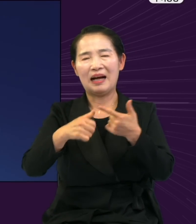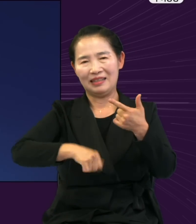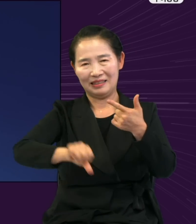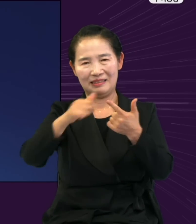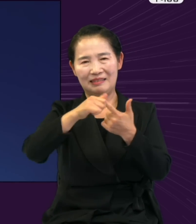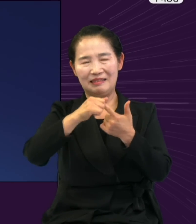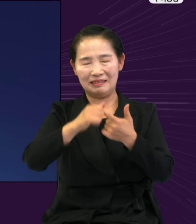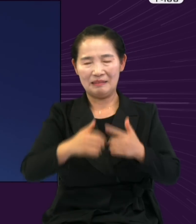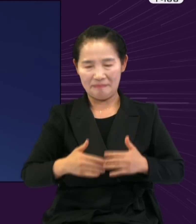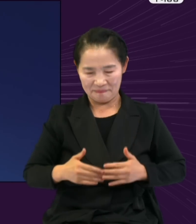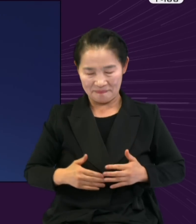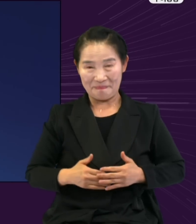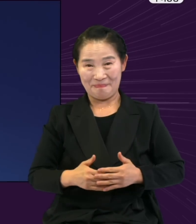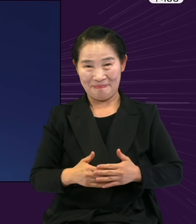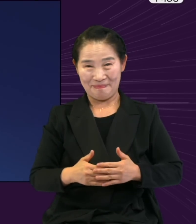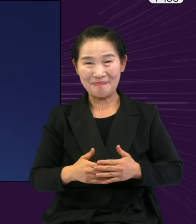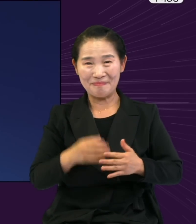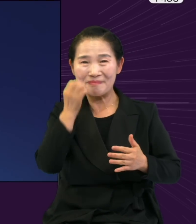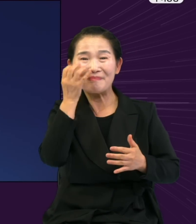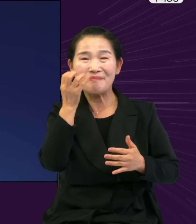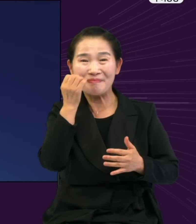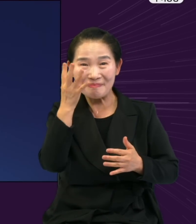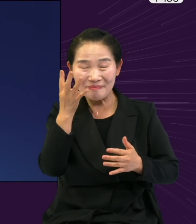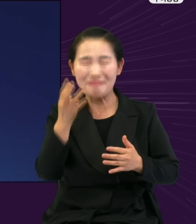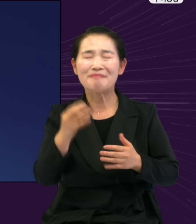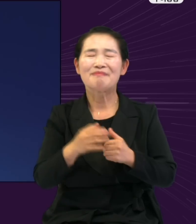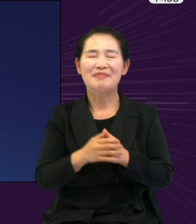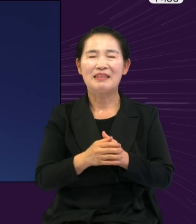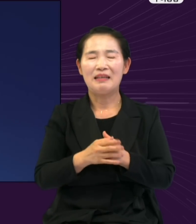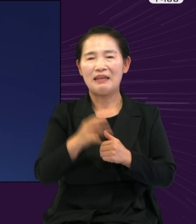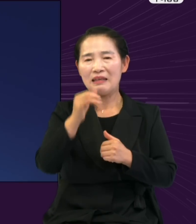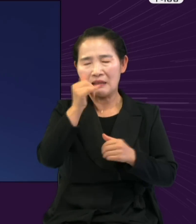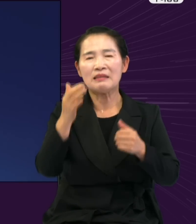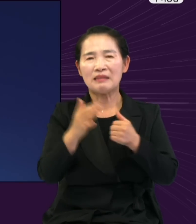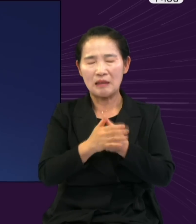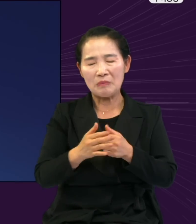태중의 아이는 한국으로 돌아오기 위해서 짐을 정리했습니다.